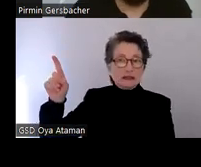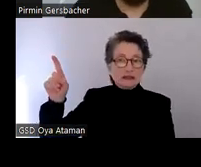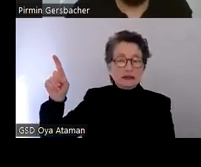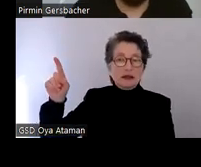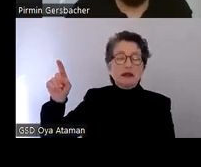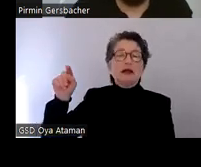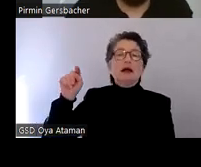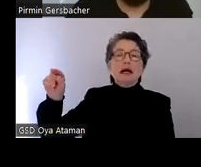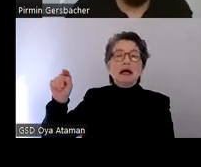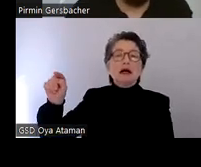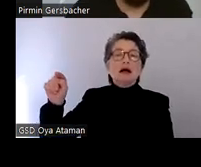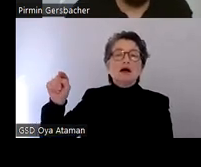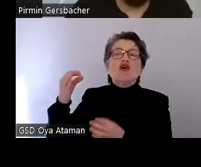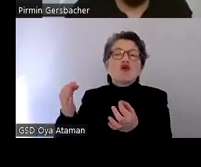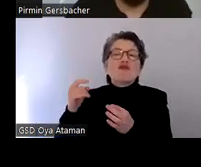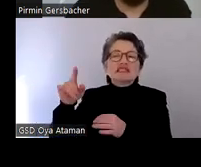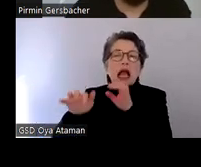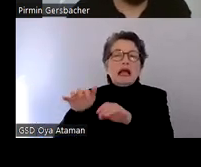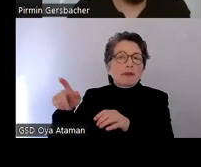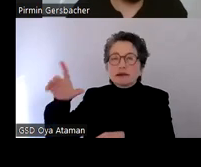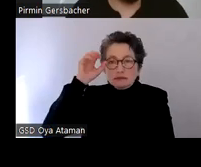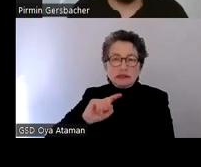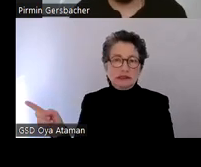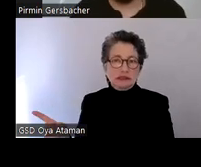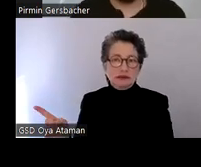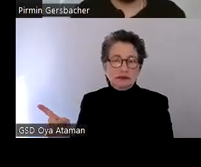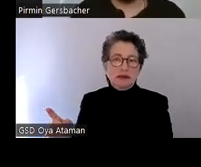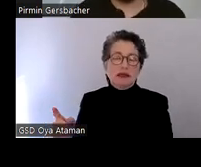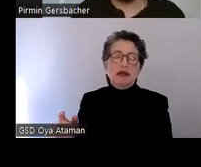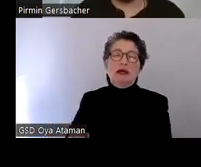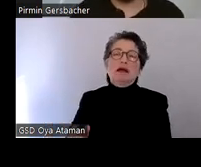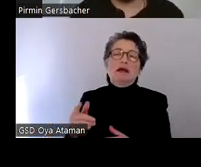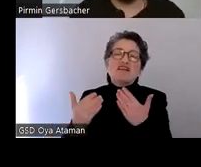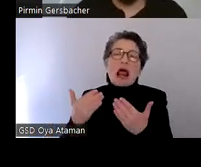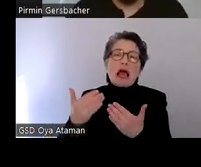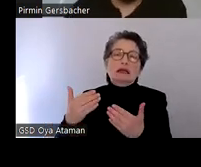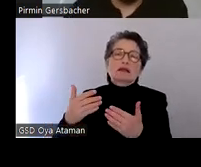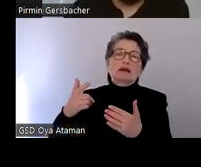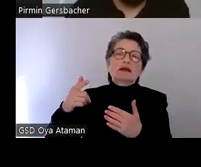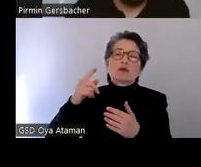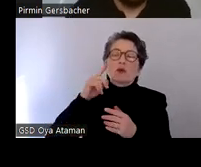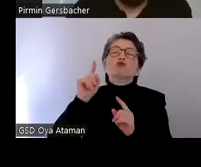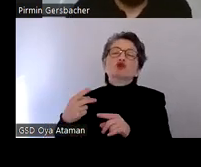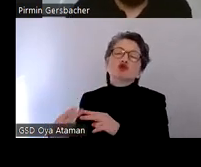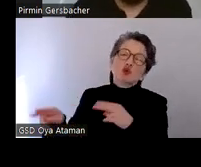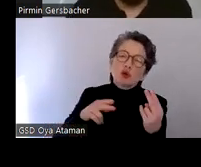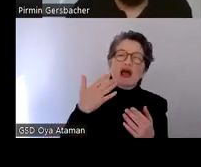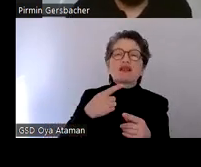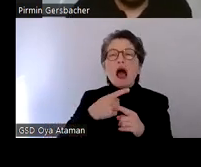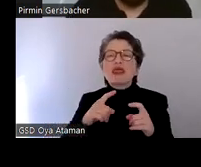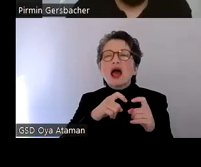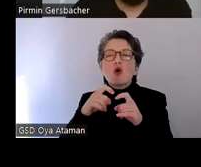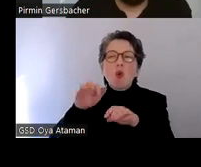wieder zurück navigieren, muss irgendwie gucken, wo ist das Label, vielleicht steht es auch noch weiter weg oder ist noch anderer Code dazwischen. Und das lässt sich auch